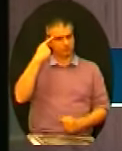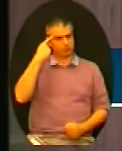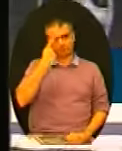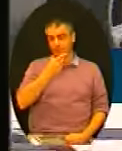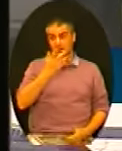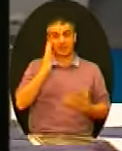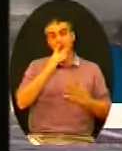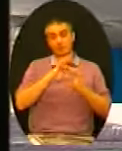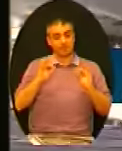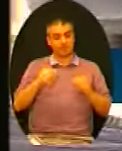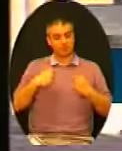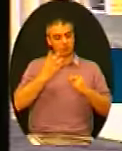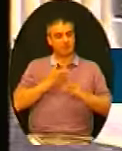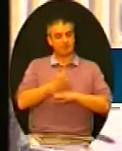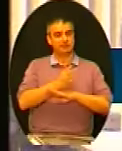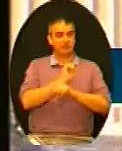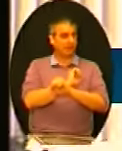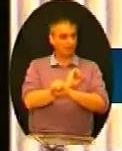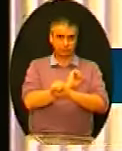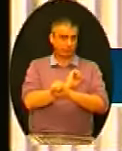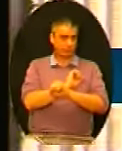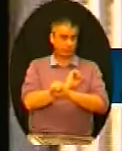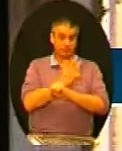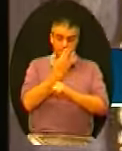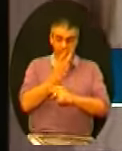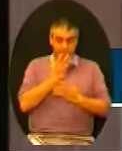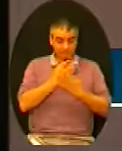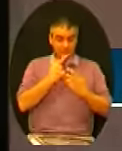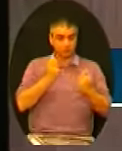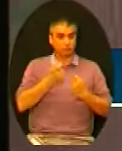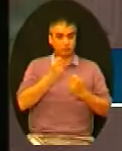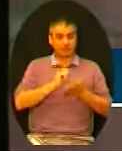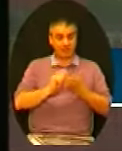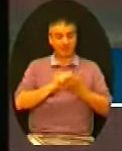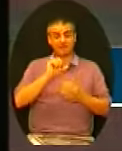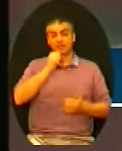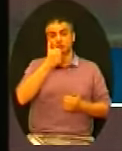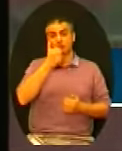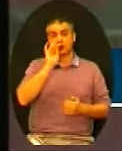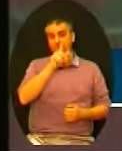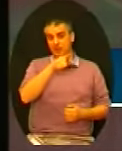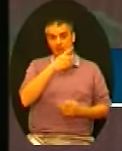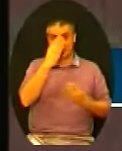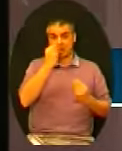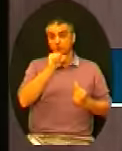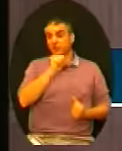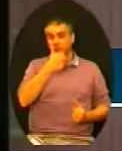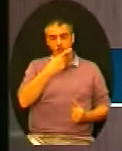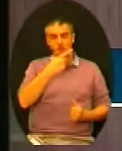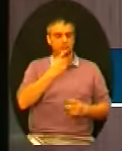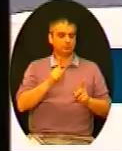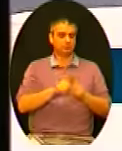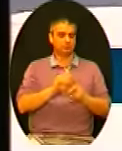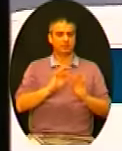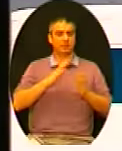לחשוב שהגיהנום מתחיל ביום הכניסה לבית הסוהר, מרגע שמפורסמת הכתבה הראשונה נגדך וחשד הראשון,